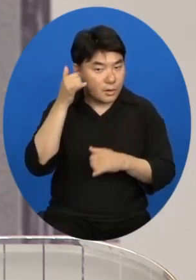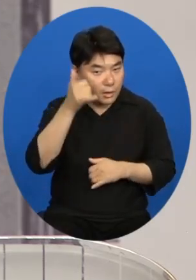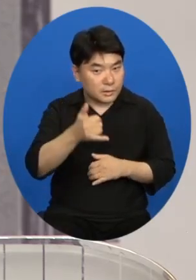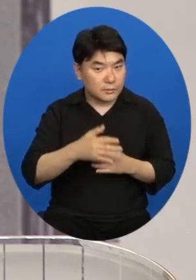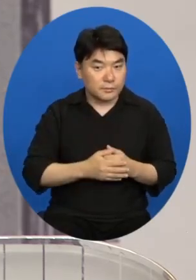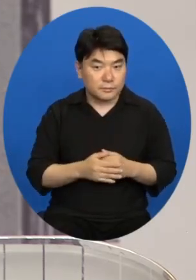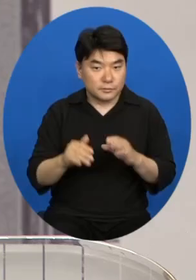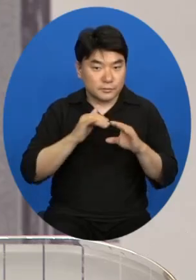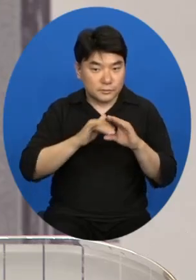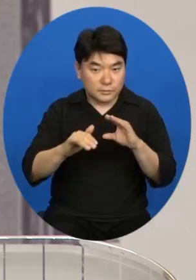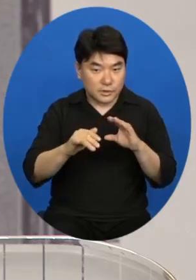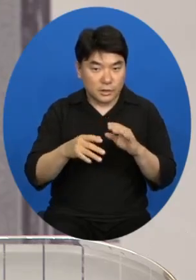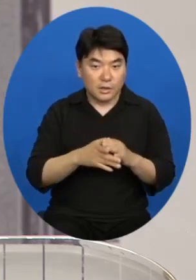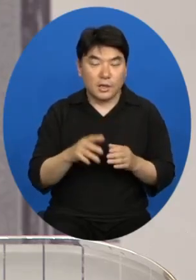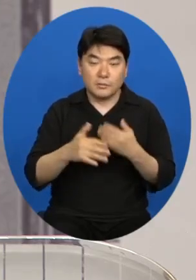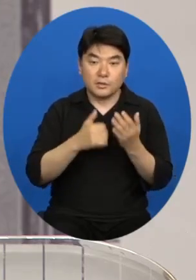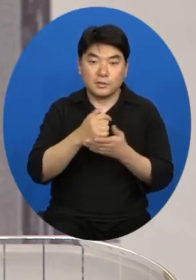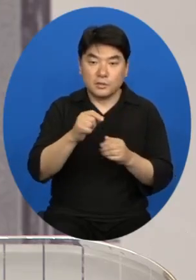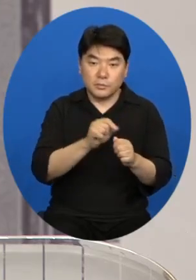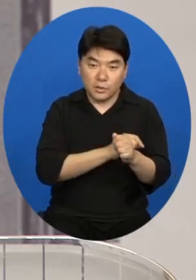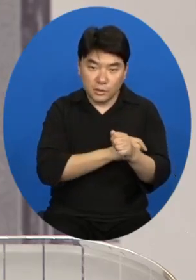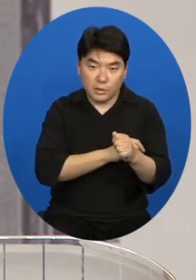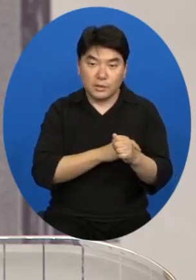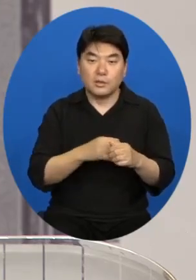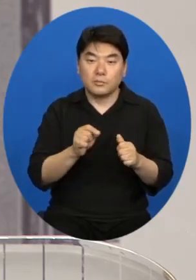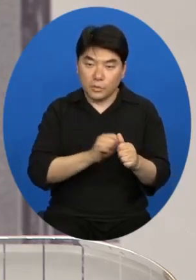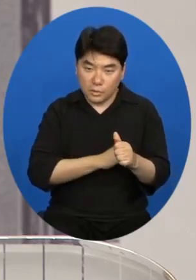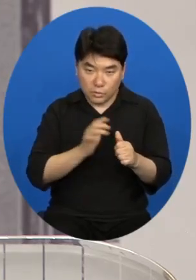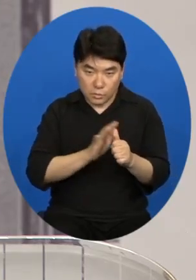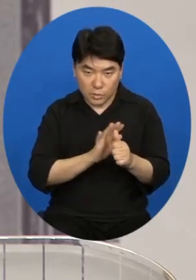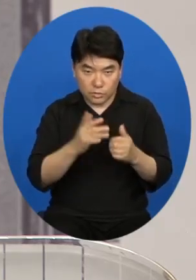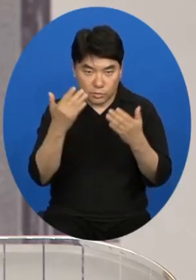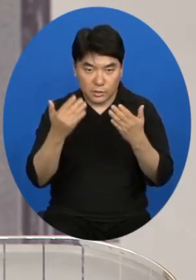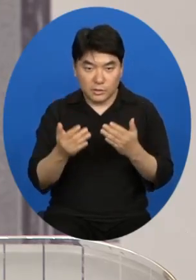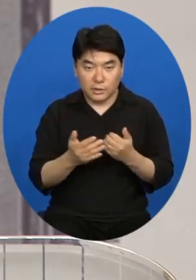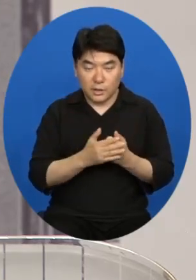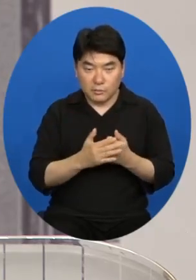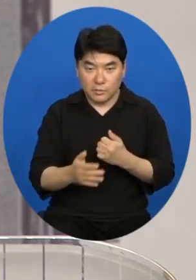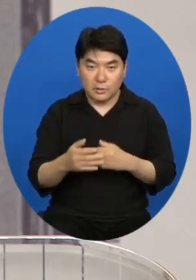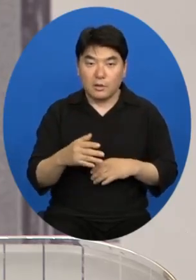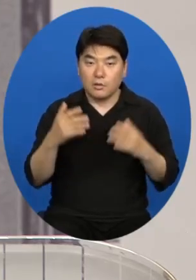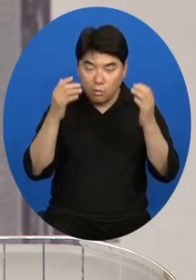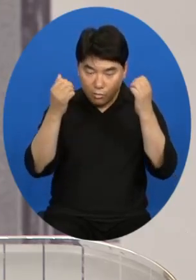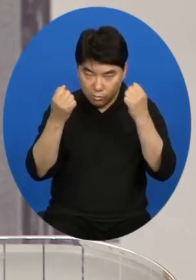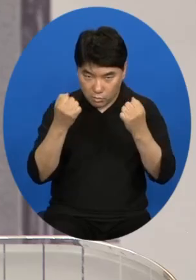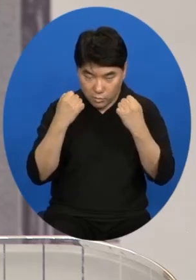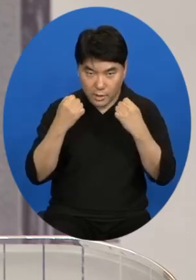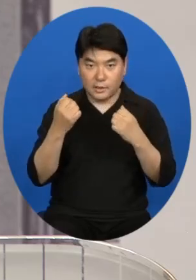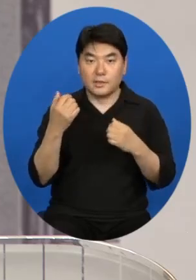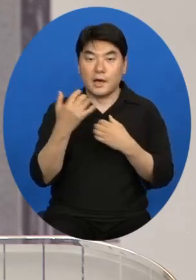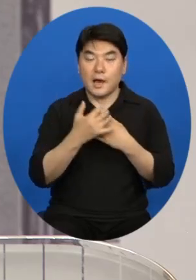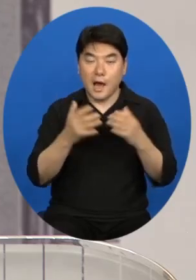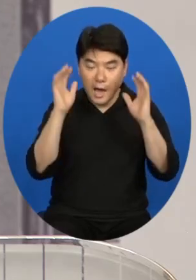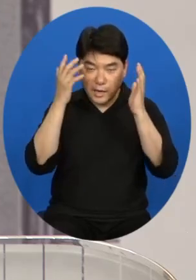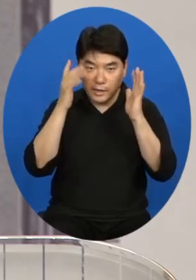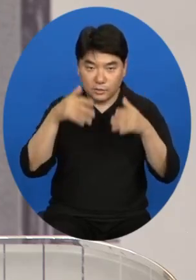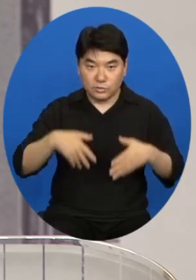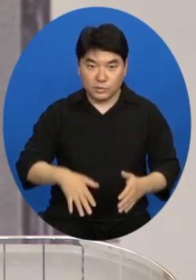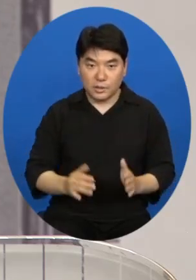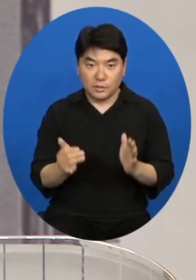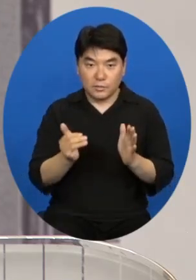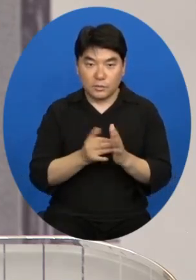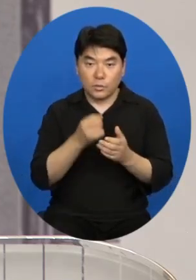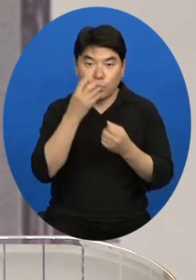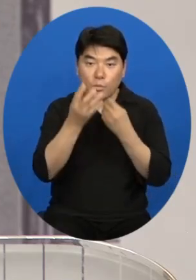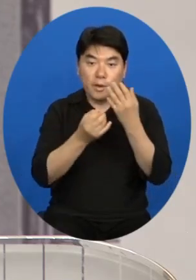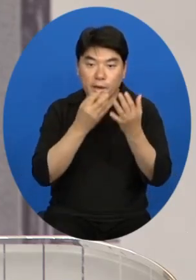특별히 돌보아 주셔서 파카드 이번 달에 건강한 아기를 출산했습니다 라고 하면서 이런 얘기를 고백을 하시는